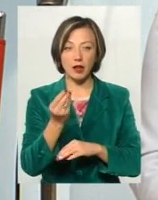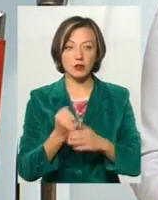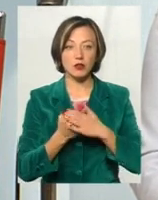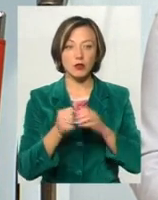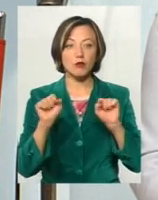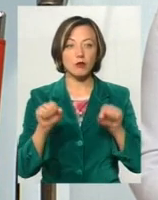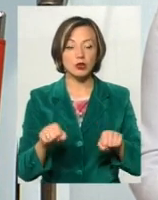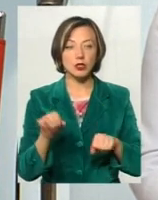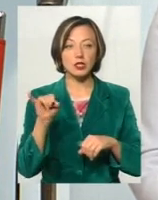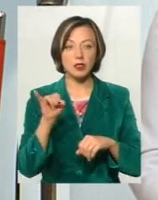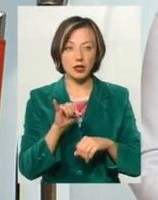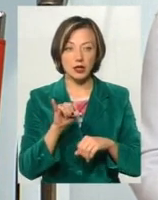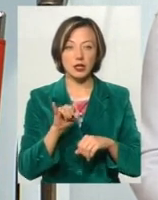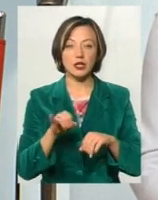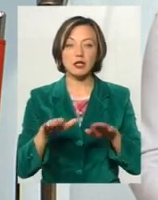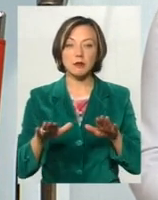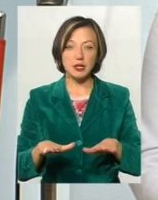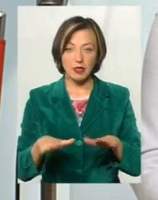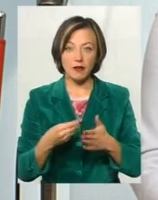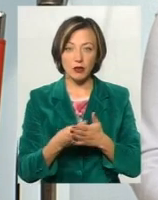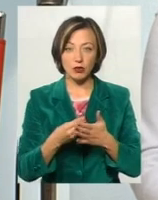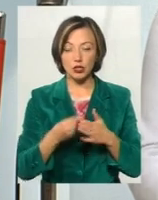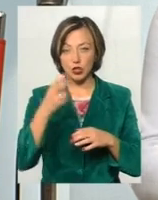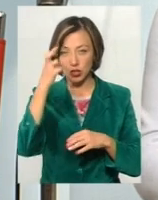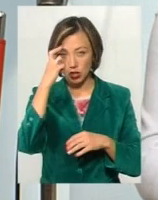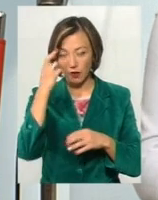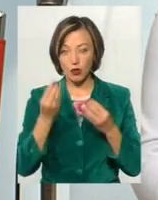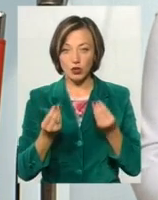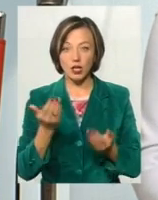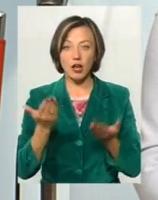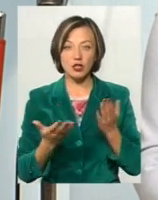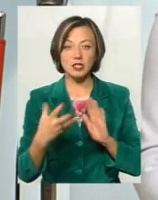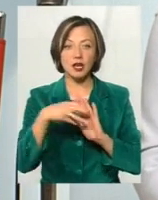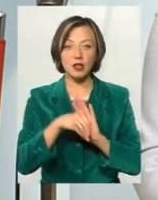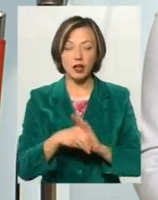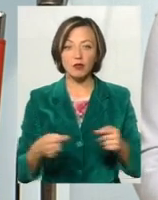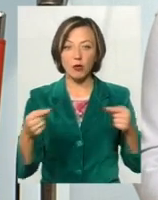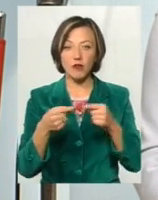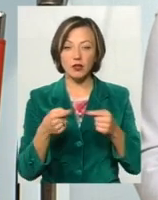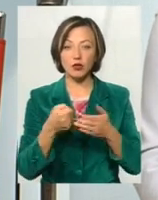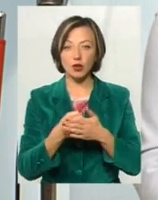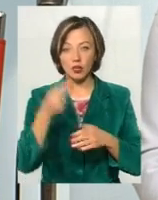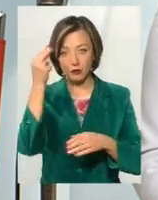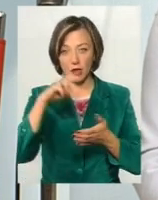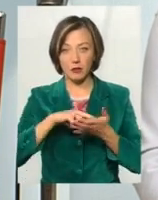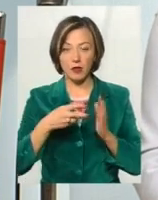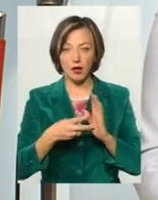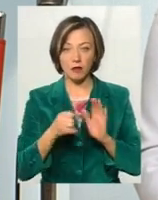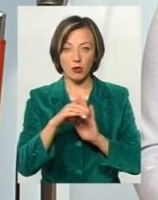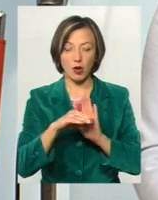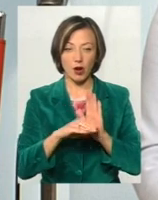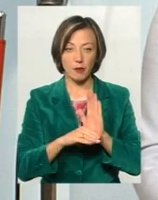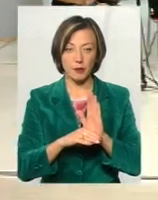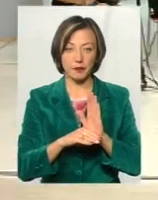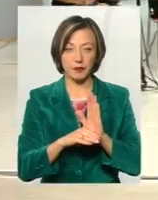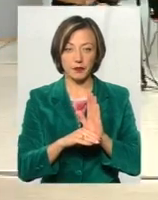факультатив. Він може бути і за місцеві кошти, і за державні кошти, якщо він закладений відповідно до навчальних планів, навчальних програм.